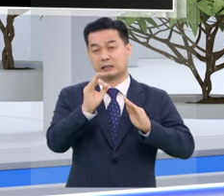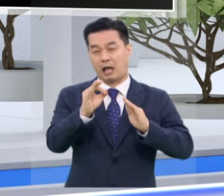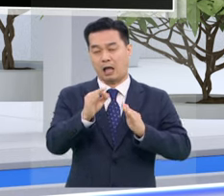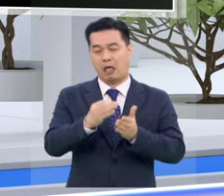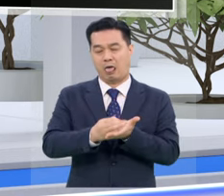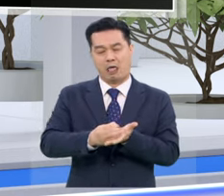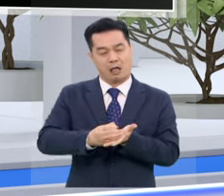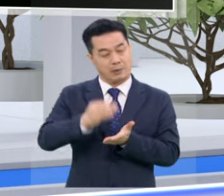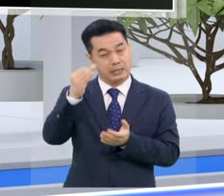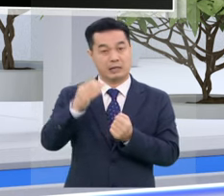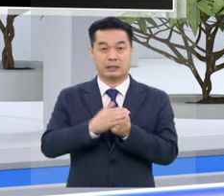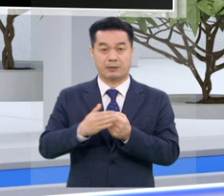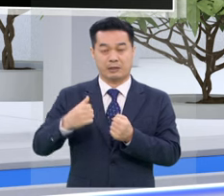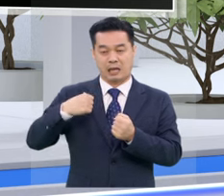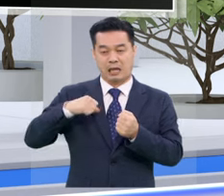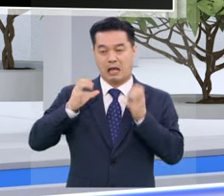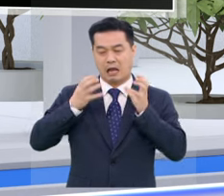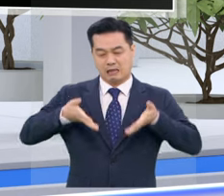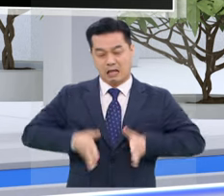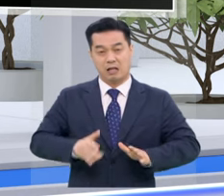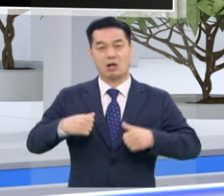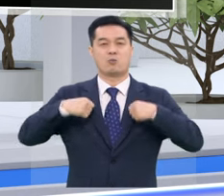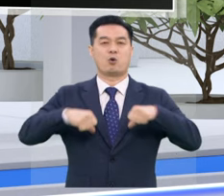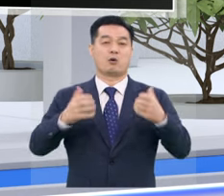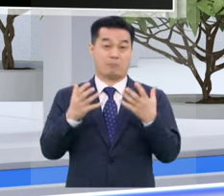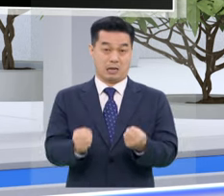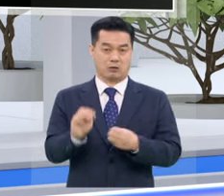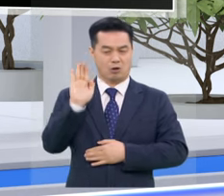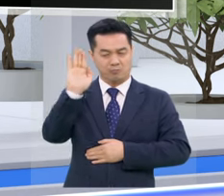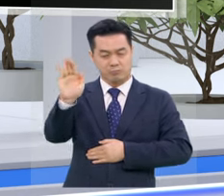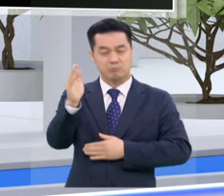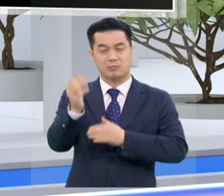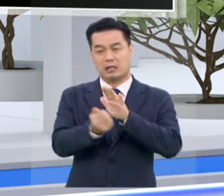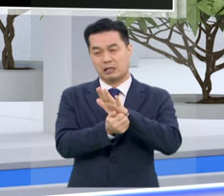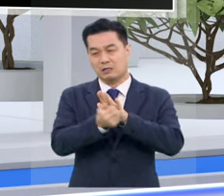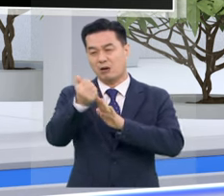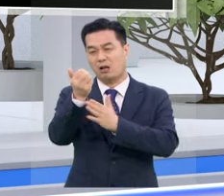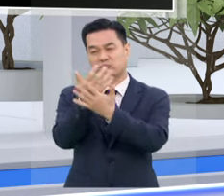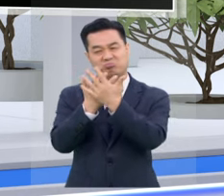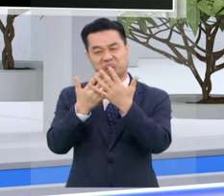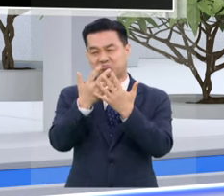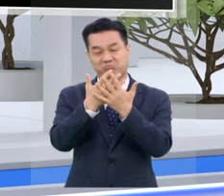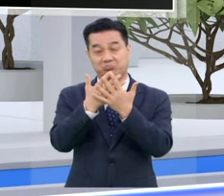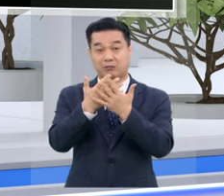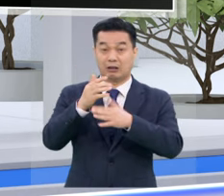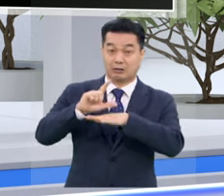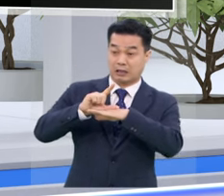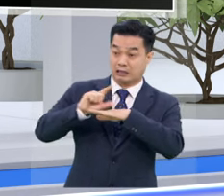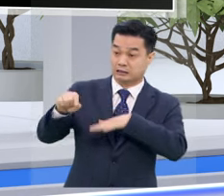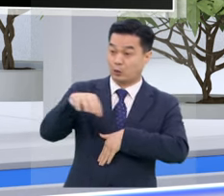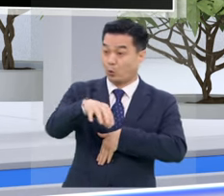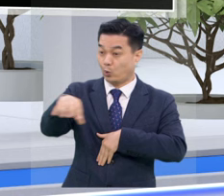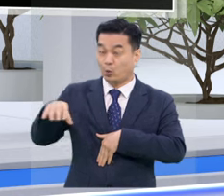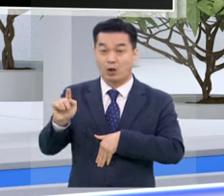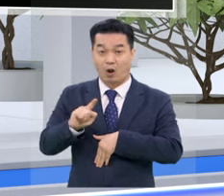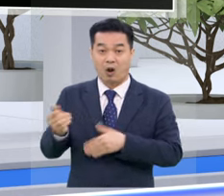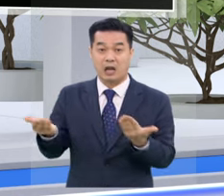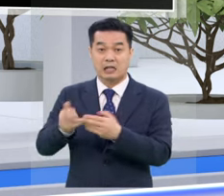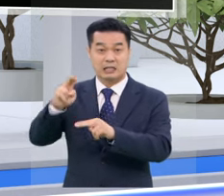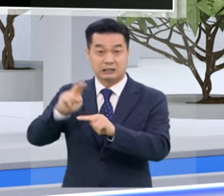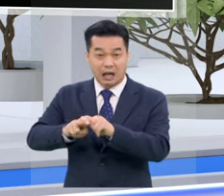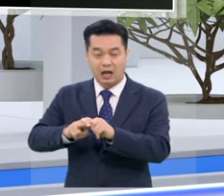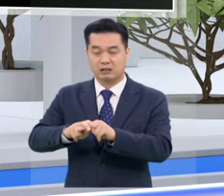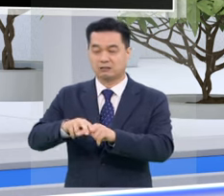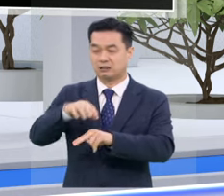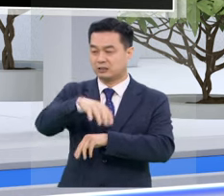경우가 늘어가고 미래에 대한 희망을 잃어가고 있습니다 반면에 지역은 일자리와 각종 기반시설